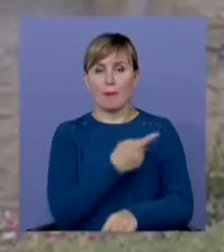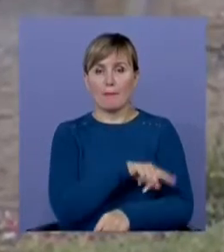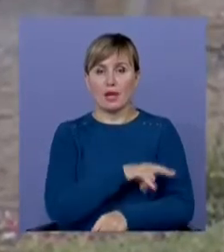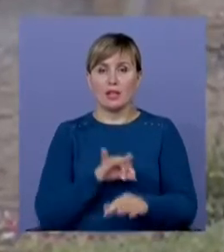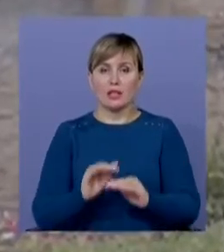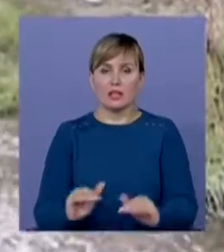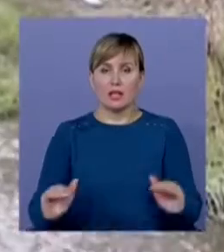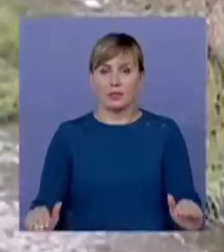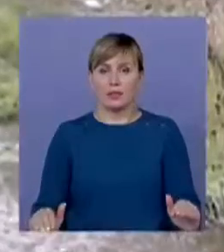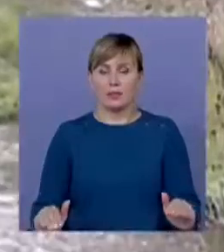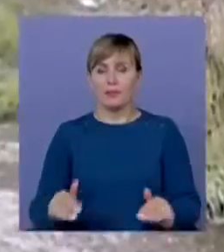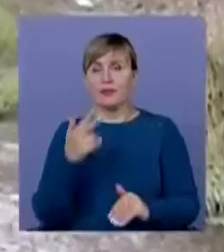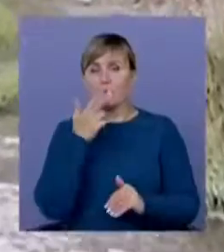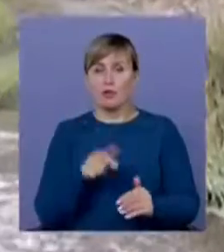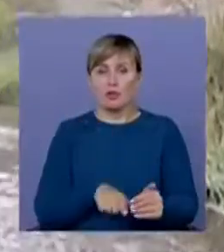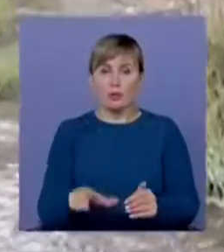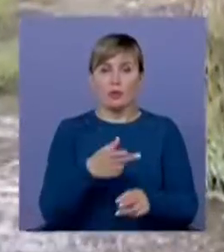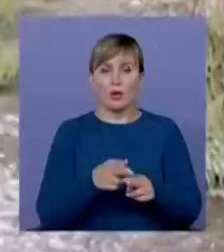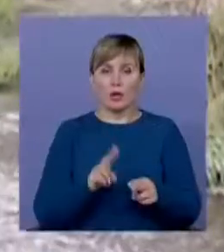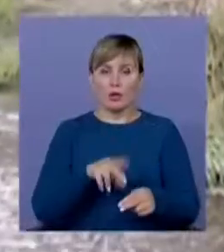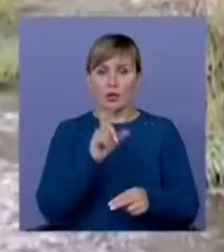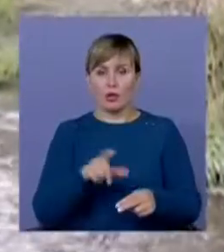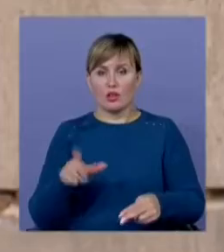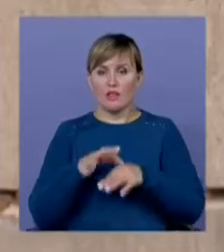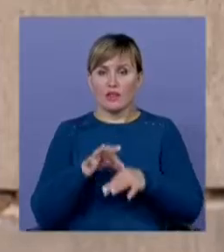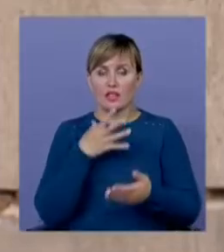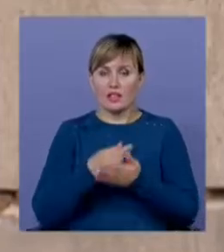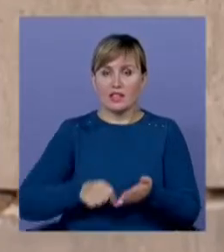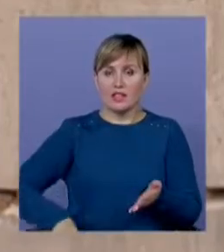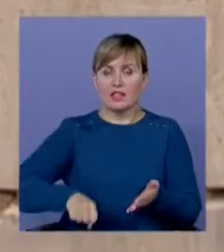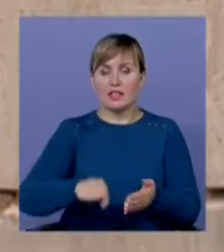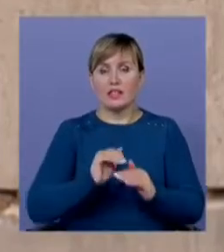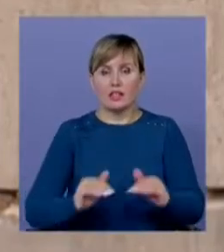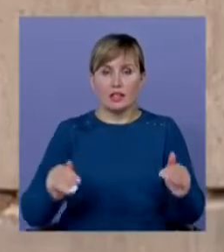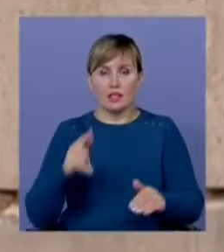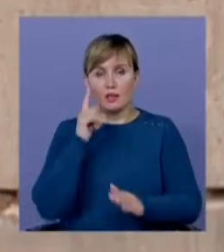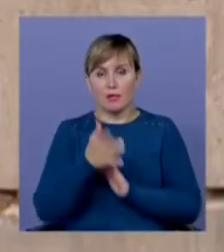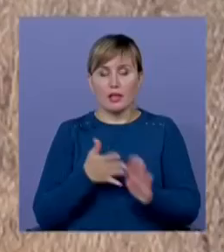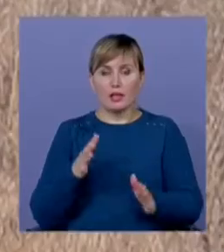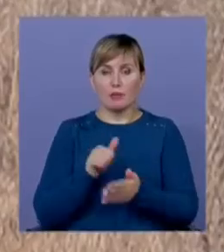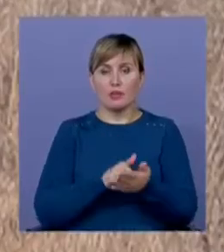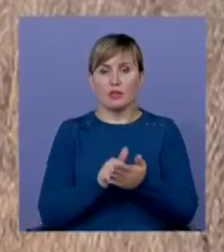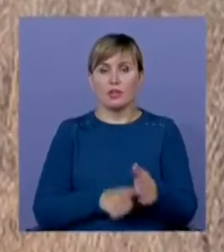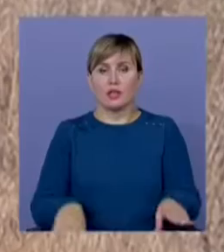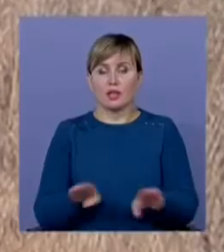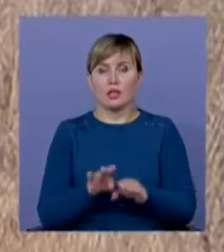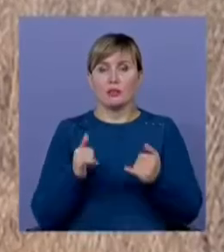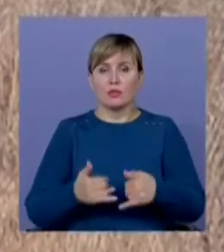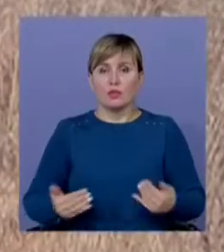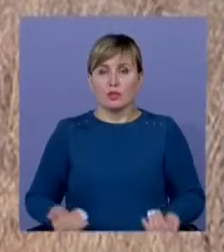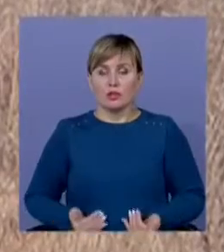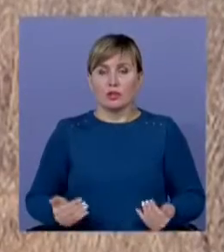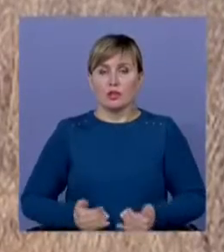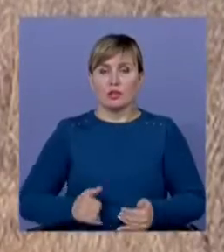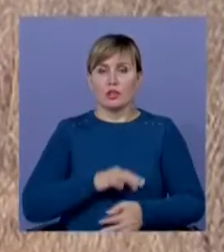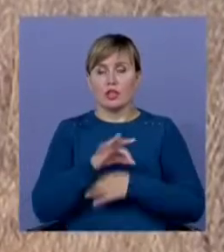и детскому саду. Привычный путь, по которому горожане водили своих детей в школу, по непонятной причине перекрыли. Теперь жителям приходится